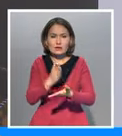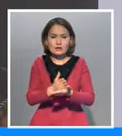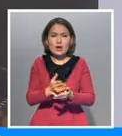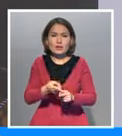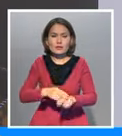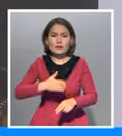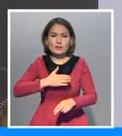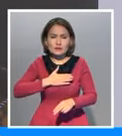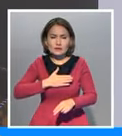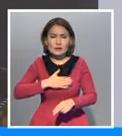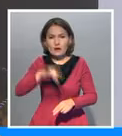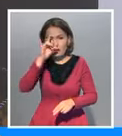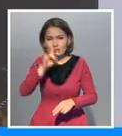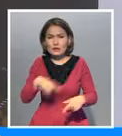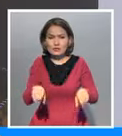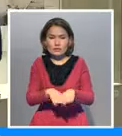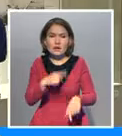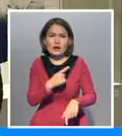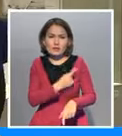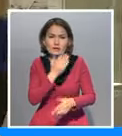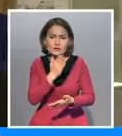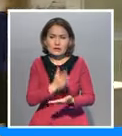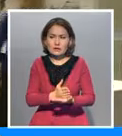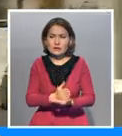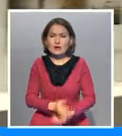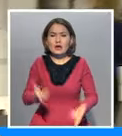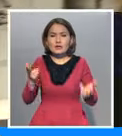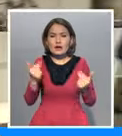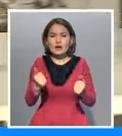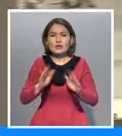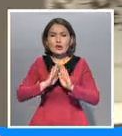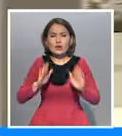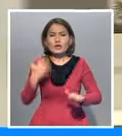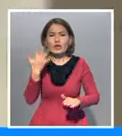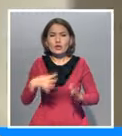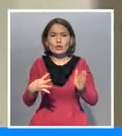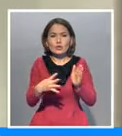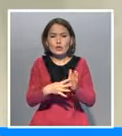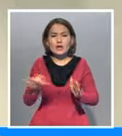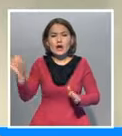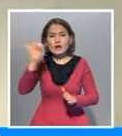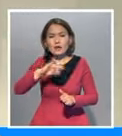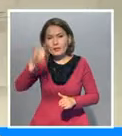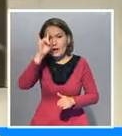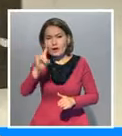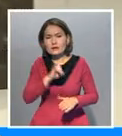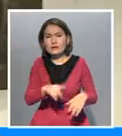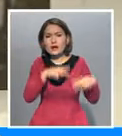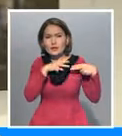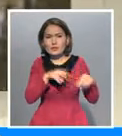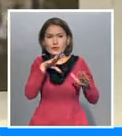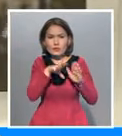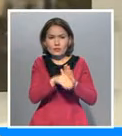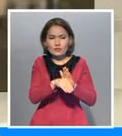әлемге көрсететін мәселелер бар шығар деп ойлаймын, баршылық. Шынымен де көрменің 59 жылдық тарихында қазақстандықтардың еңбегі үздіктер